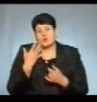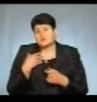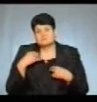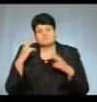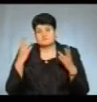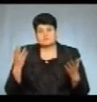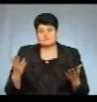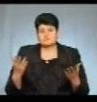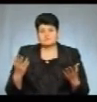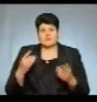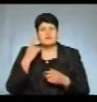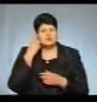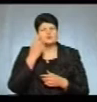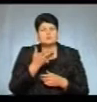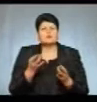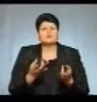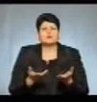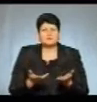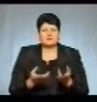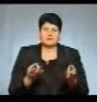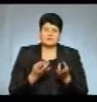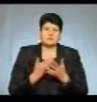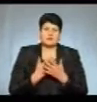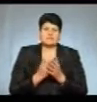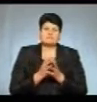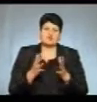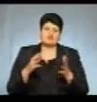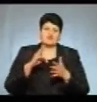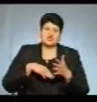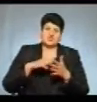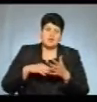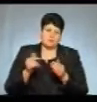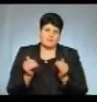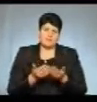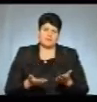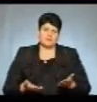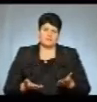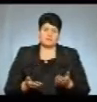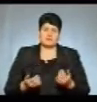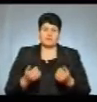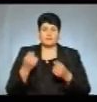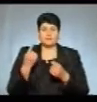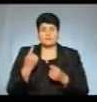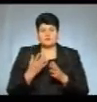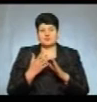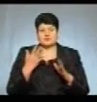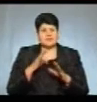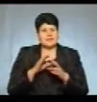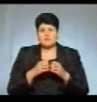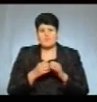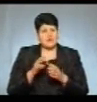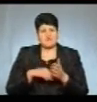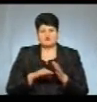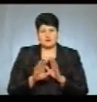невідомо. На вашу думку, які потрібні? От ми проговорили про те, що потрібно збільшувати штрафи, але вони занизькі. Ну, насамперед, не тільки проблема в